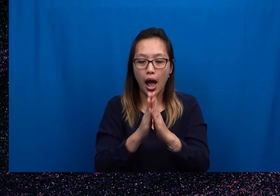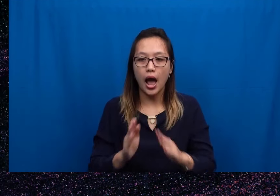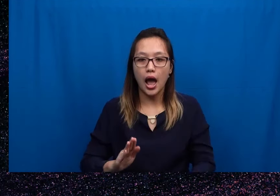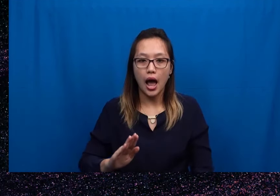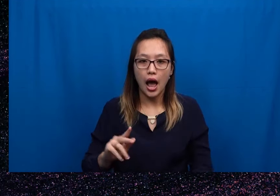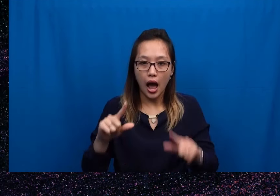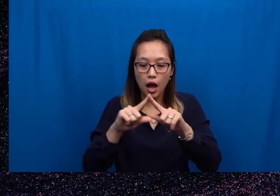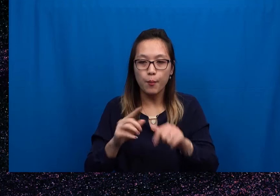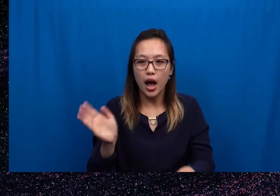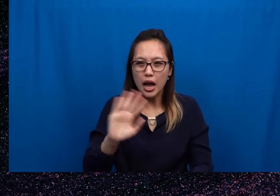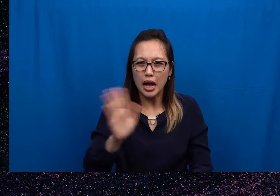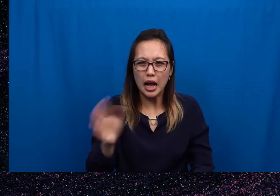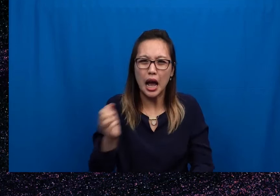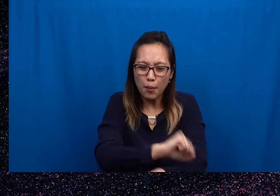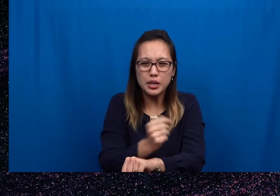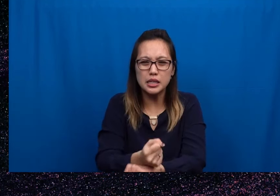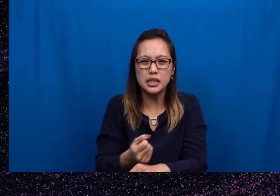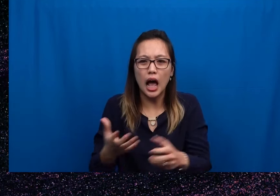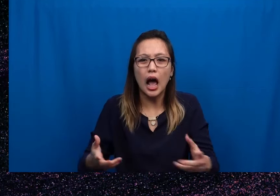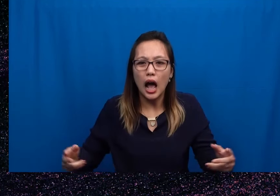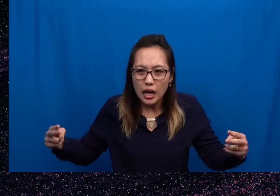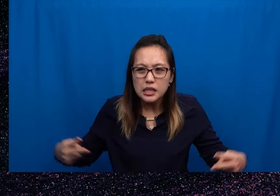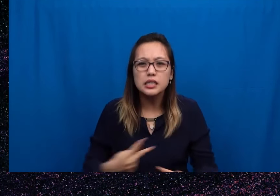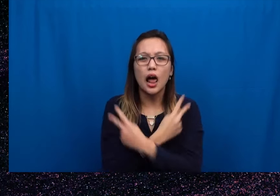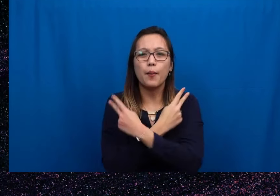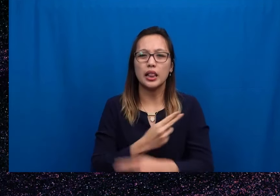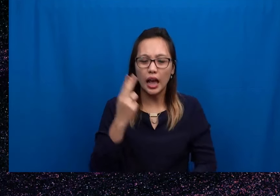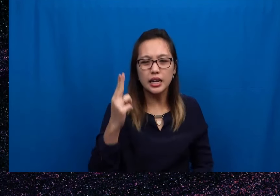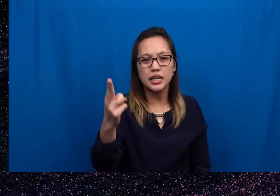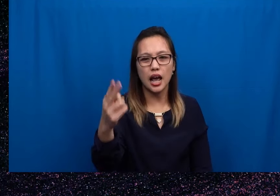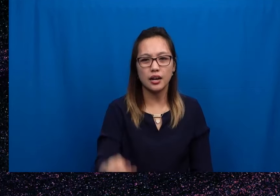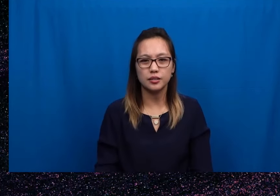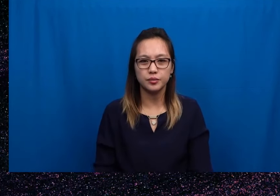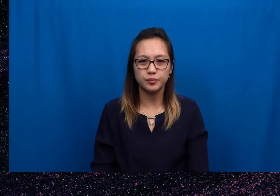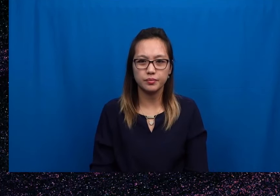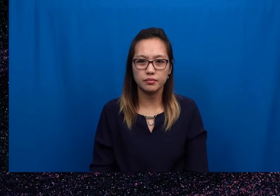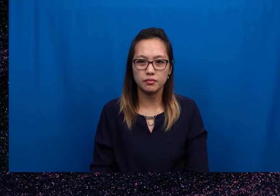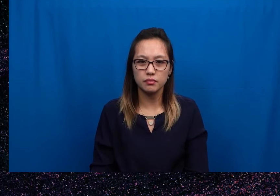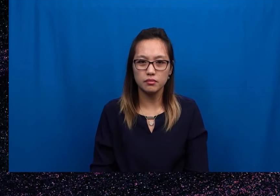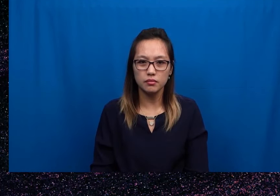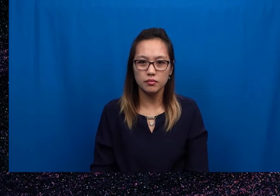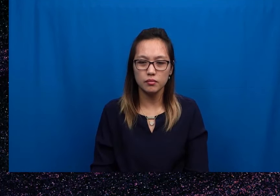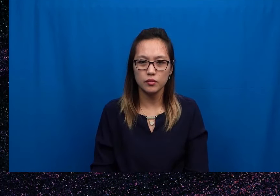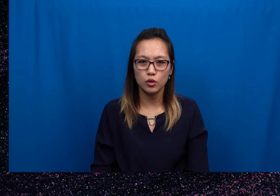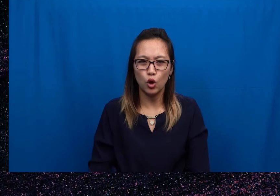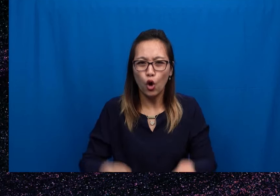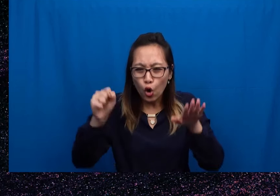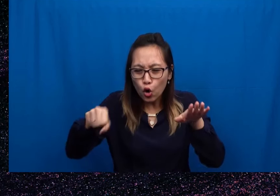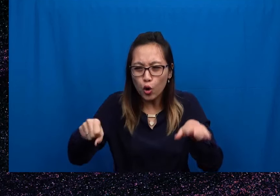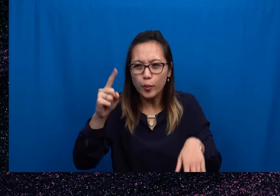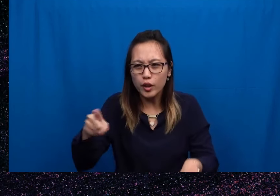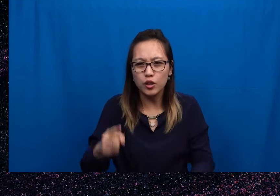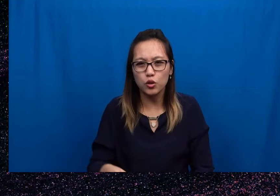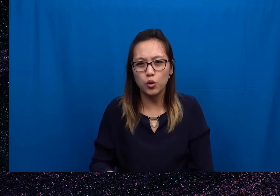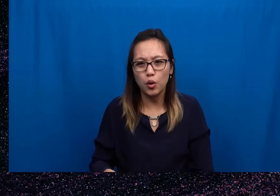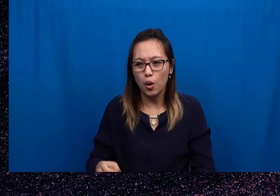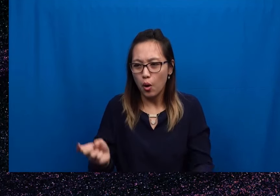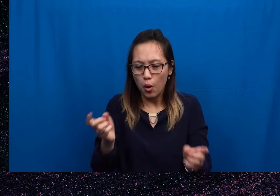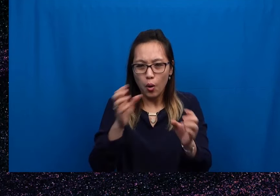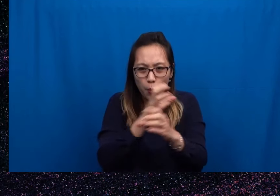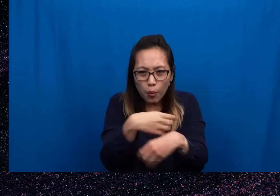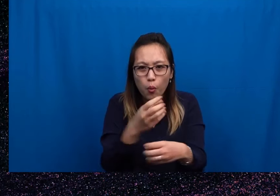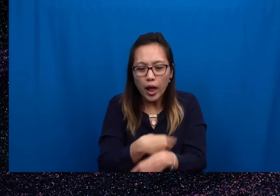dapat membebaskannya dari dosa dan kuasa maut. Malah hukum-hukum itu membuat dia selalu sadar